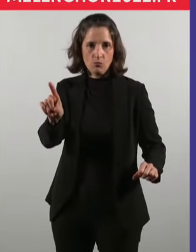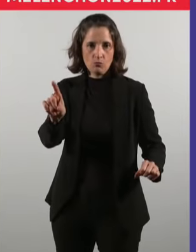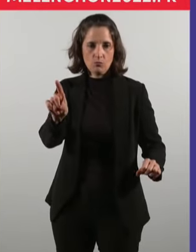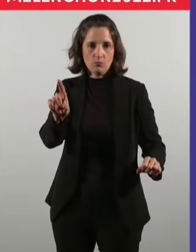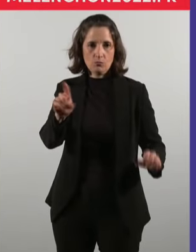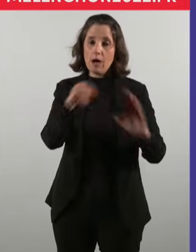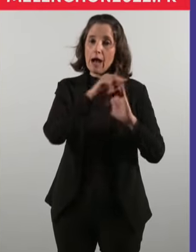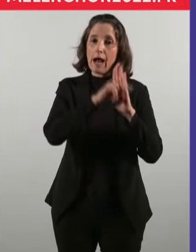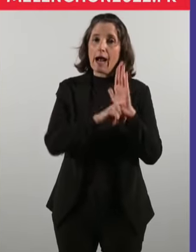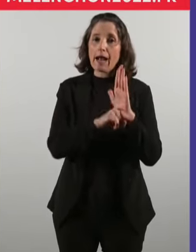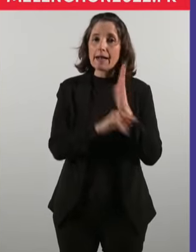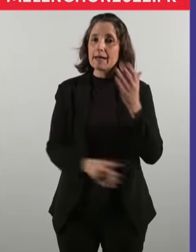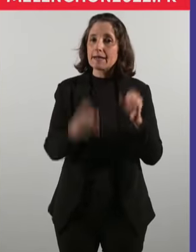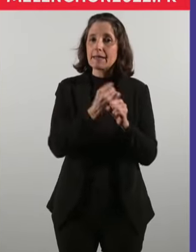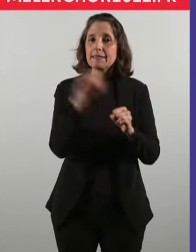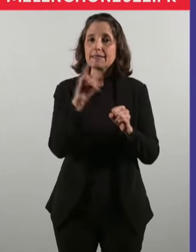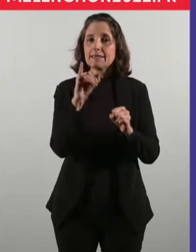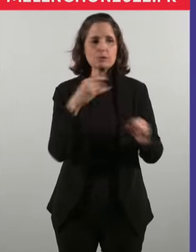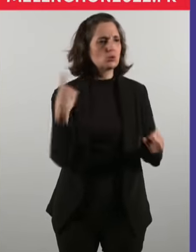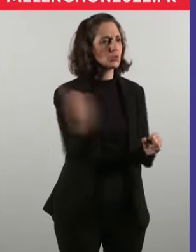tous.